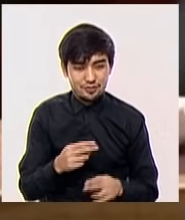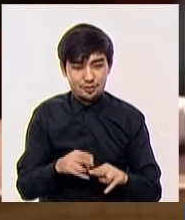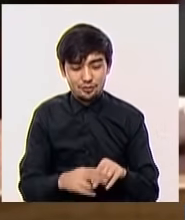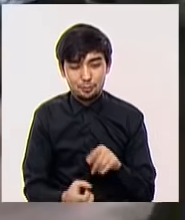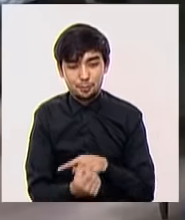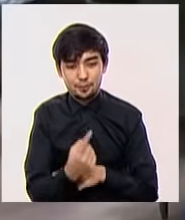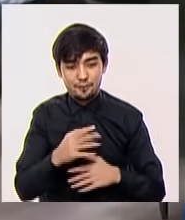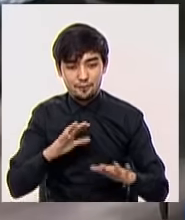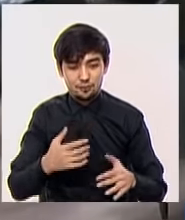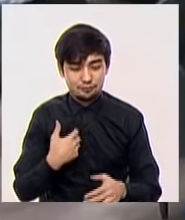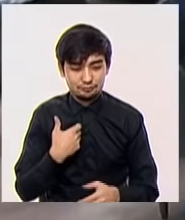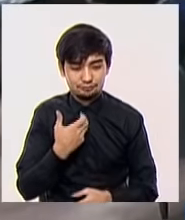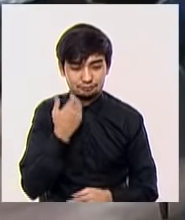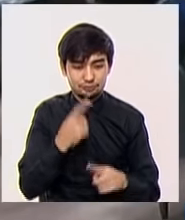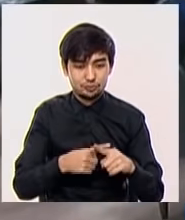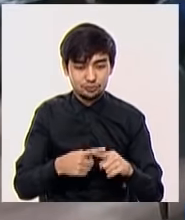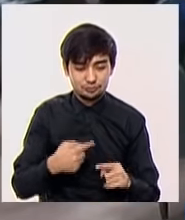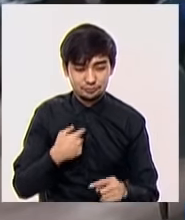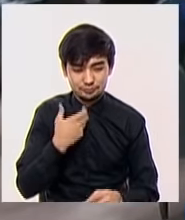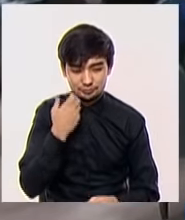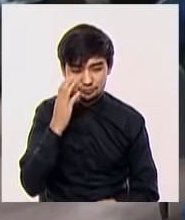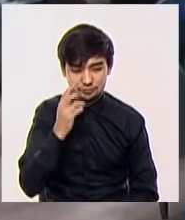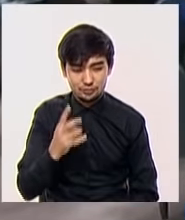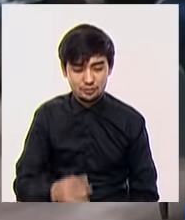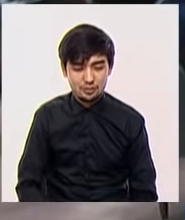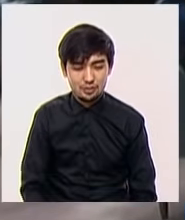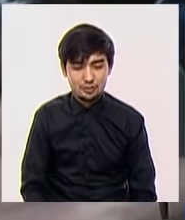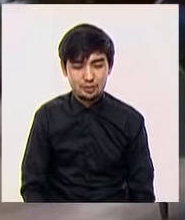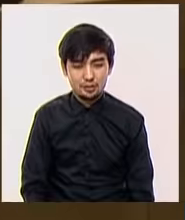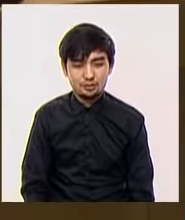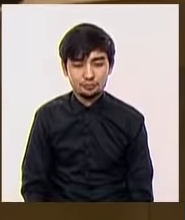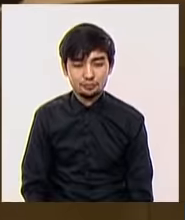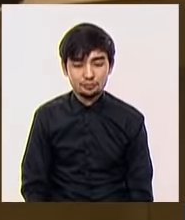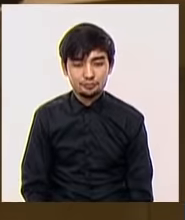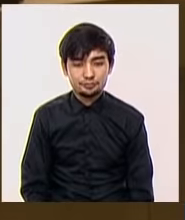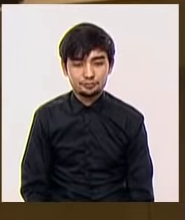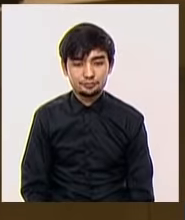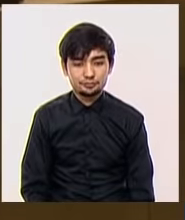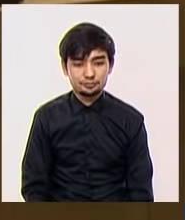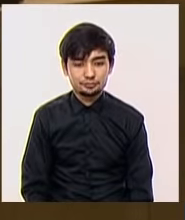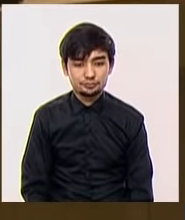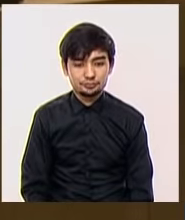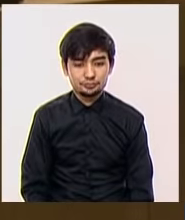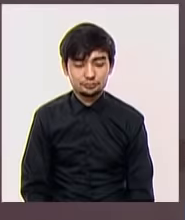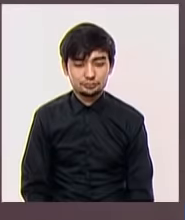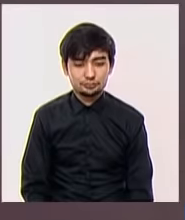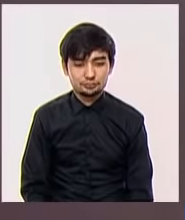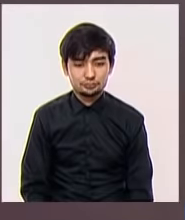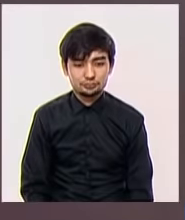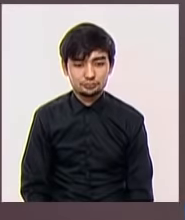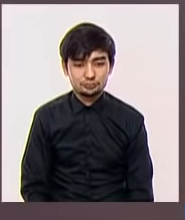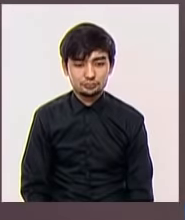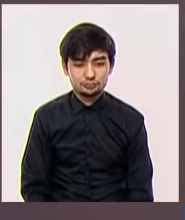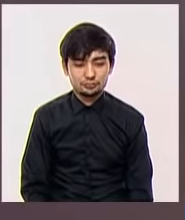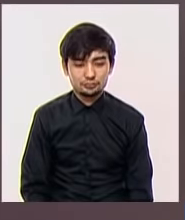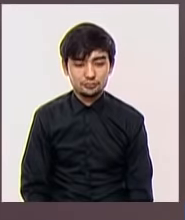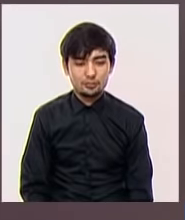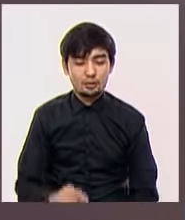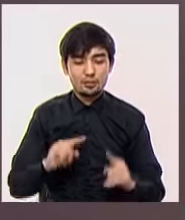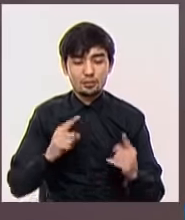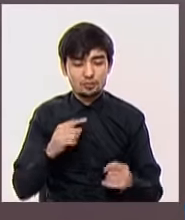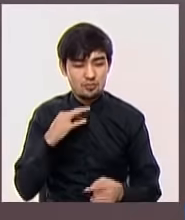во благо шамал габдуллина думан сулейменов информбюро алмата почему